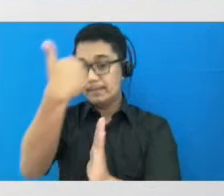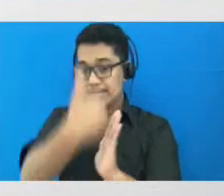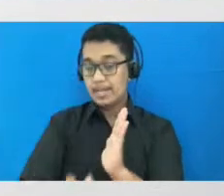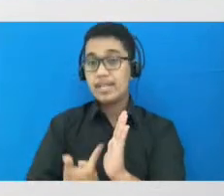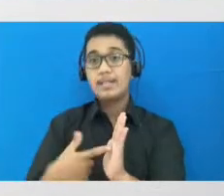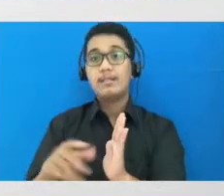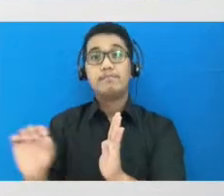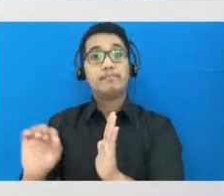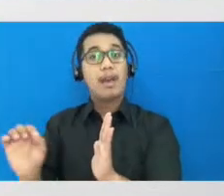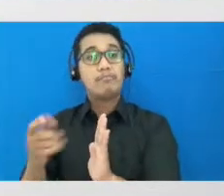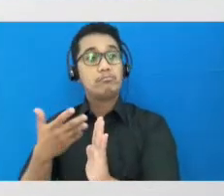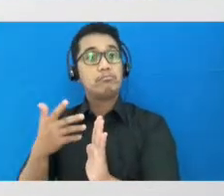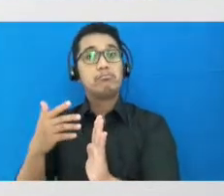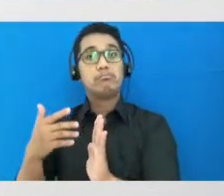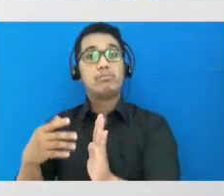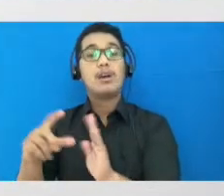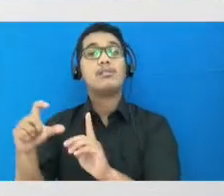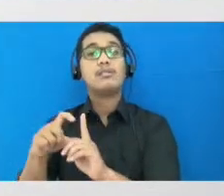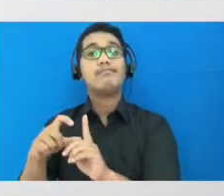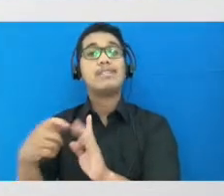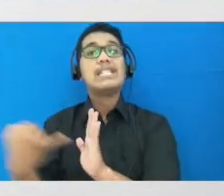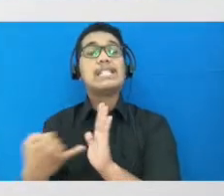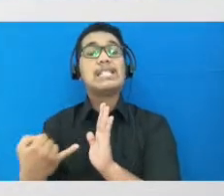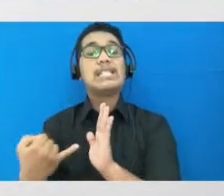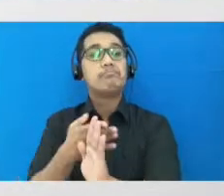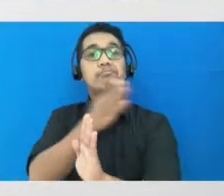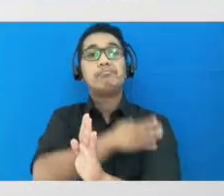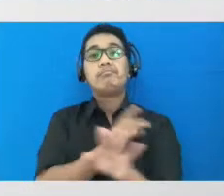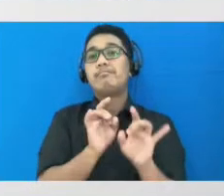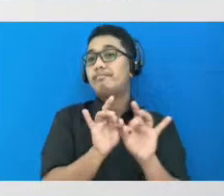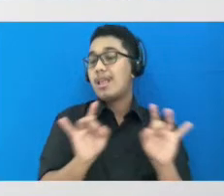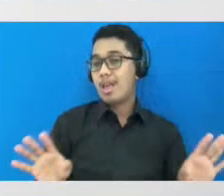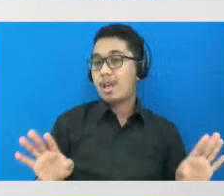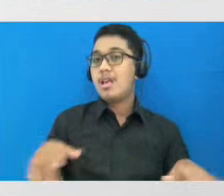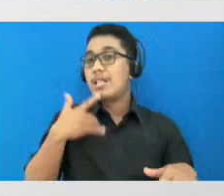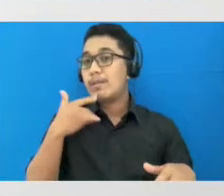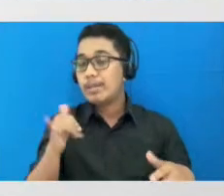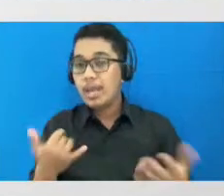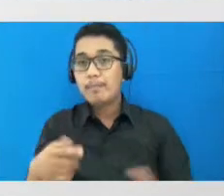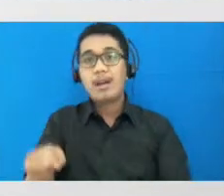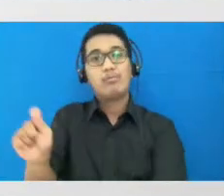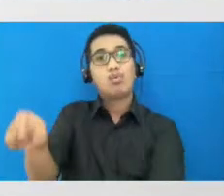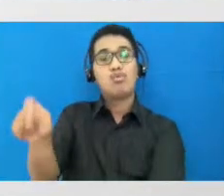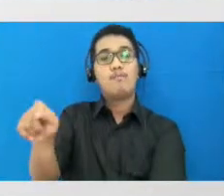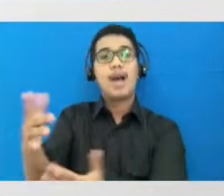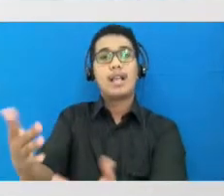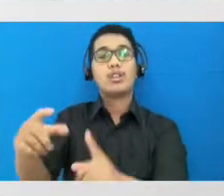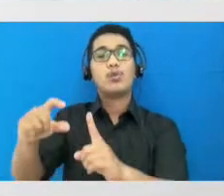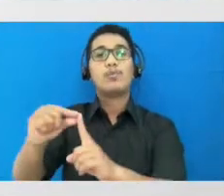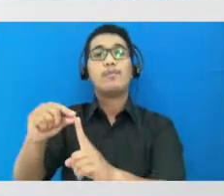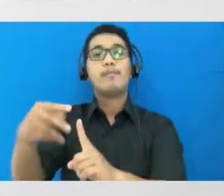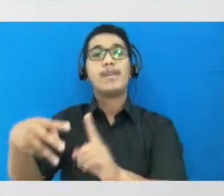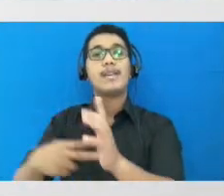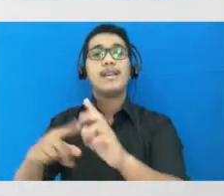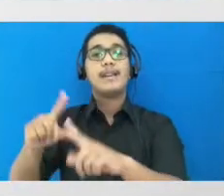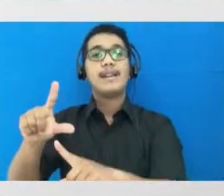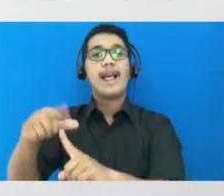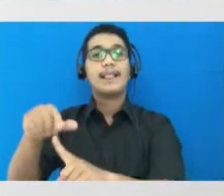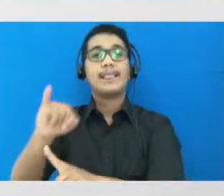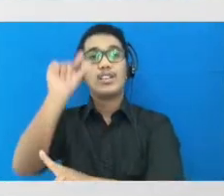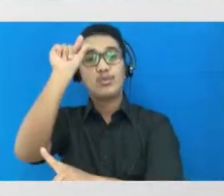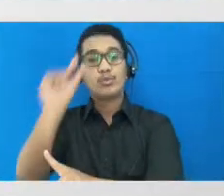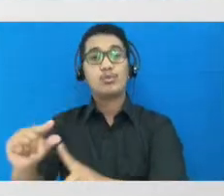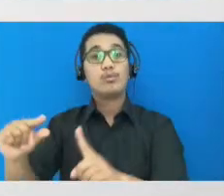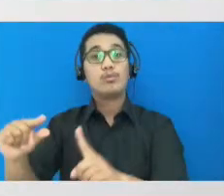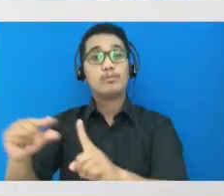direktif sebelumnya. Termasuk juga power untuk mengenakan denda dan penalti pada perusahaan yang melanggar data pribadi.